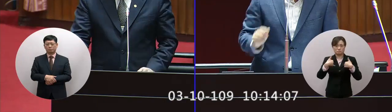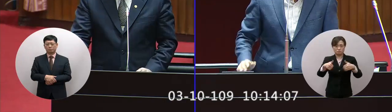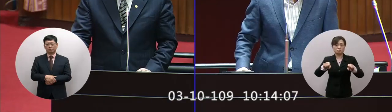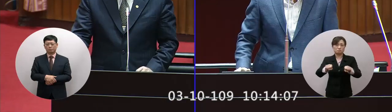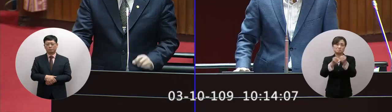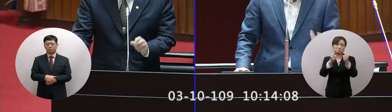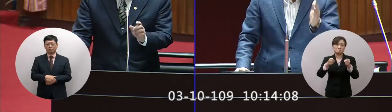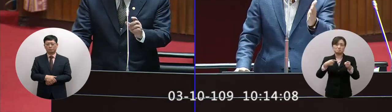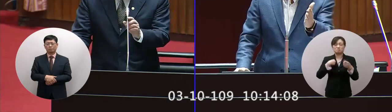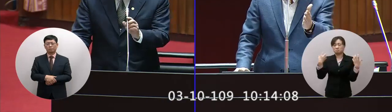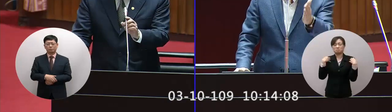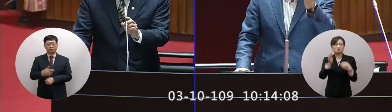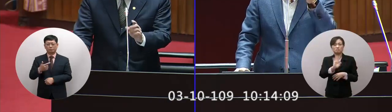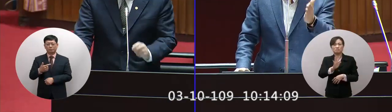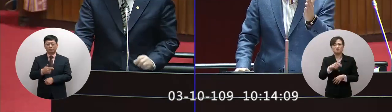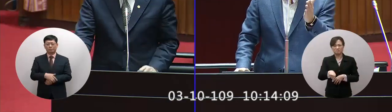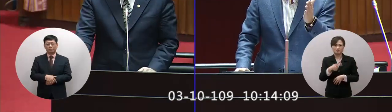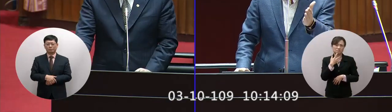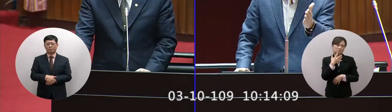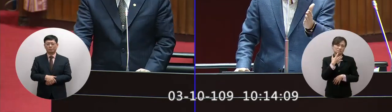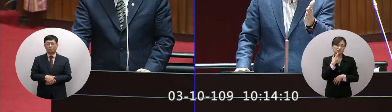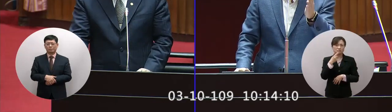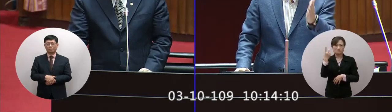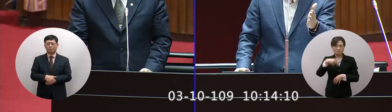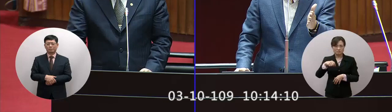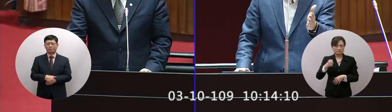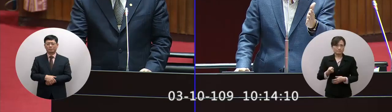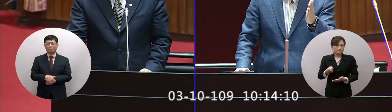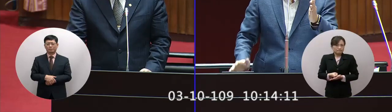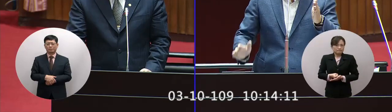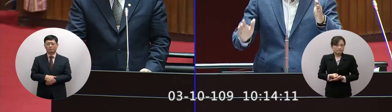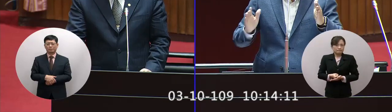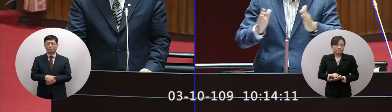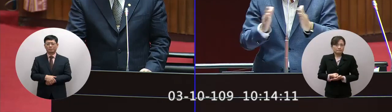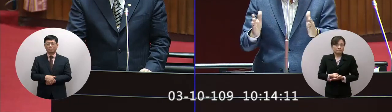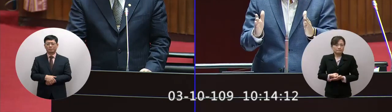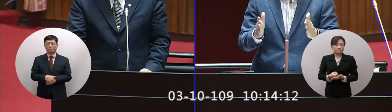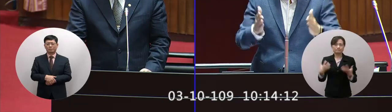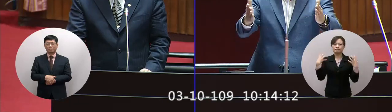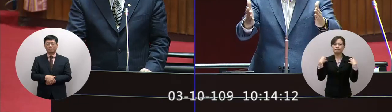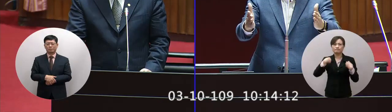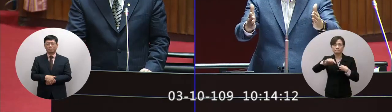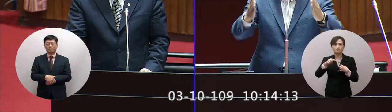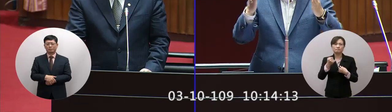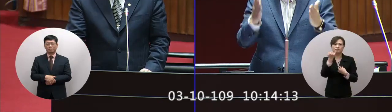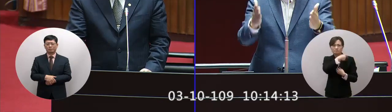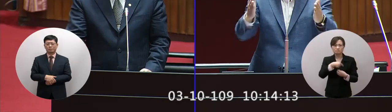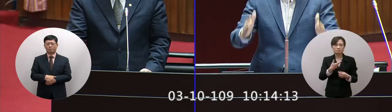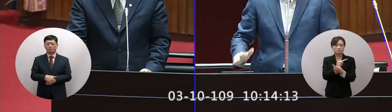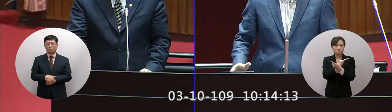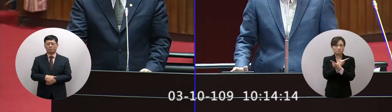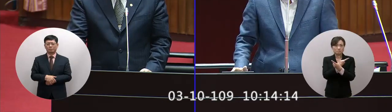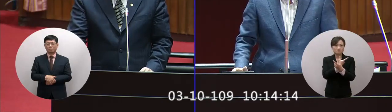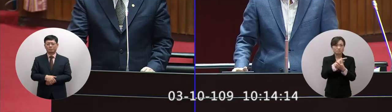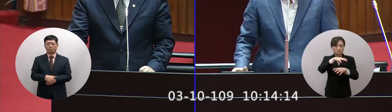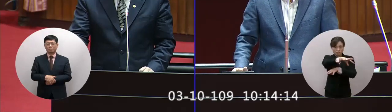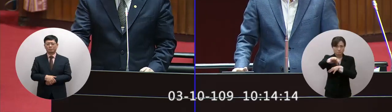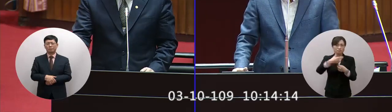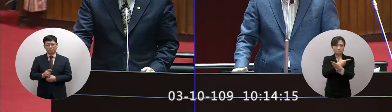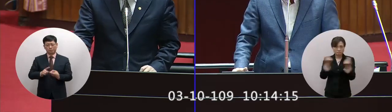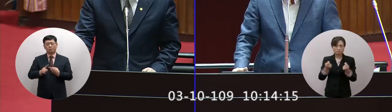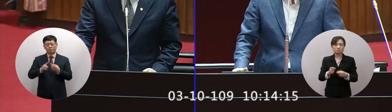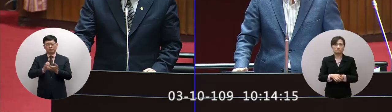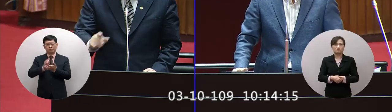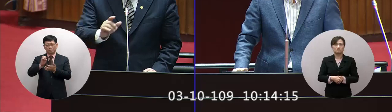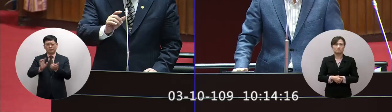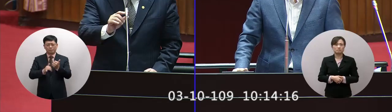这个我听起来怪怪的， 是跟 能不能再有魄力一点，要怎么样去 好歹统一嘛，大家协调是怎么样就是怎么样，